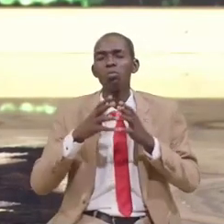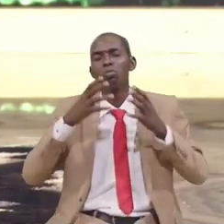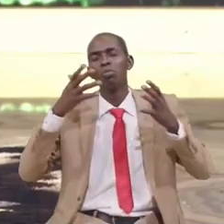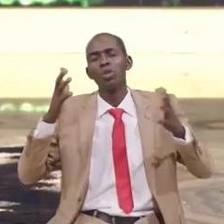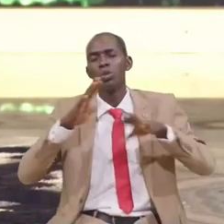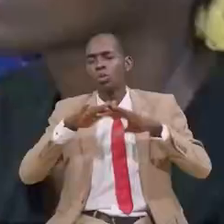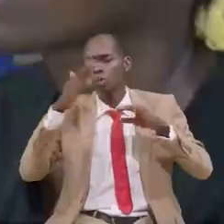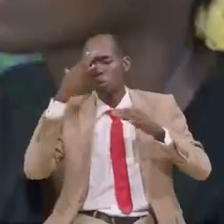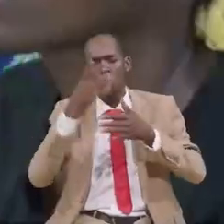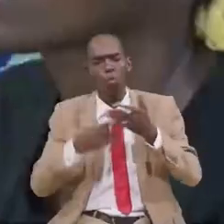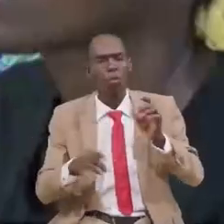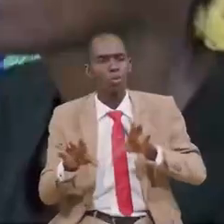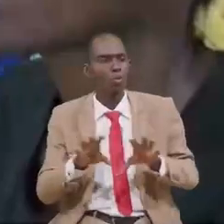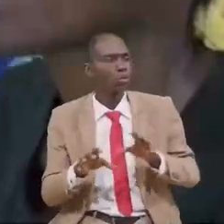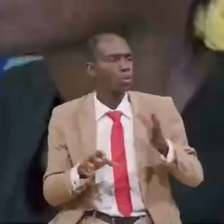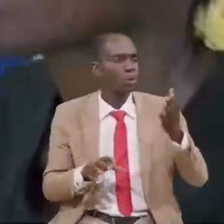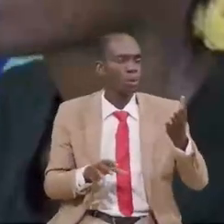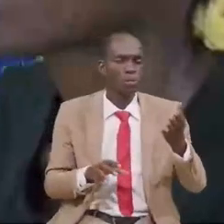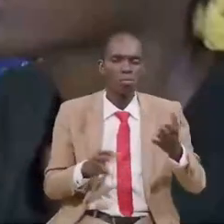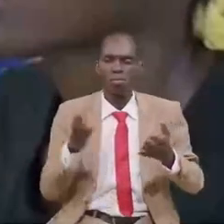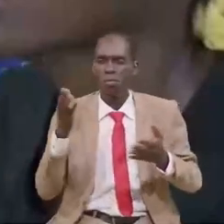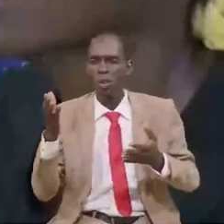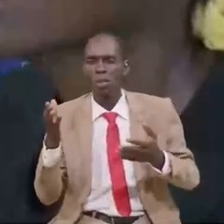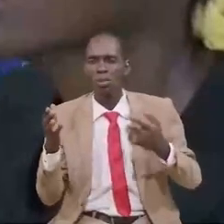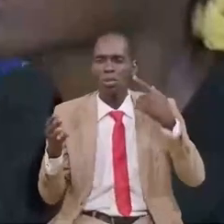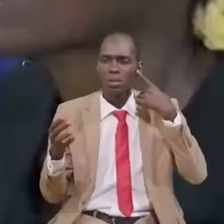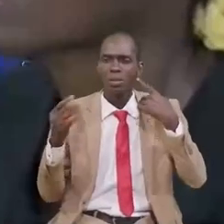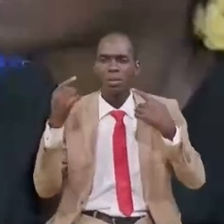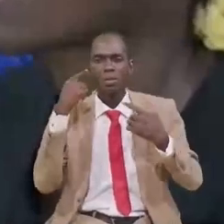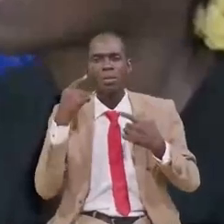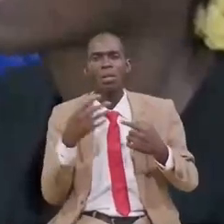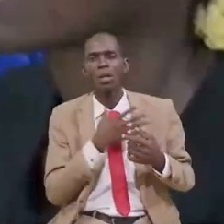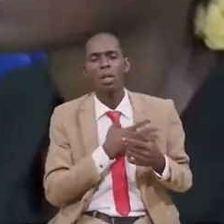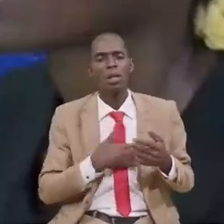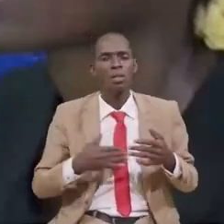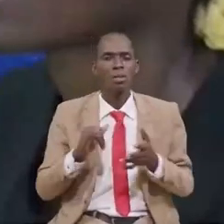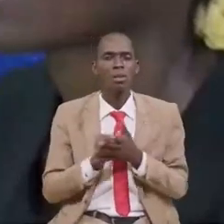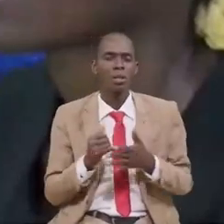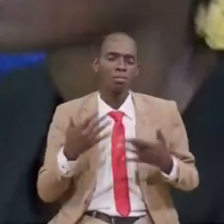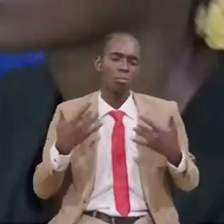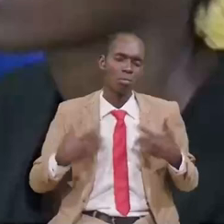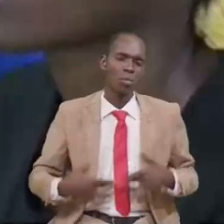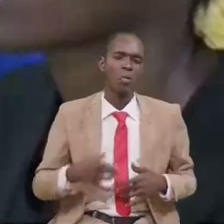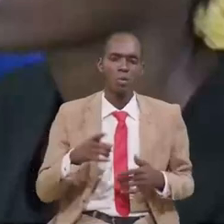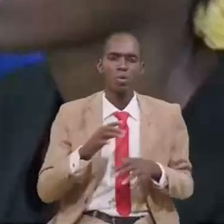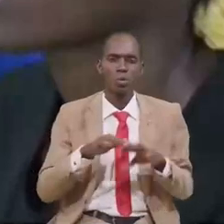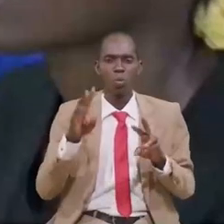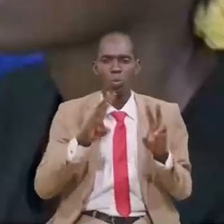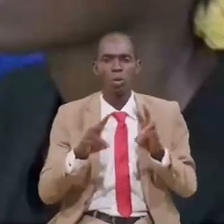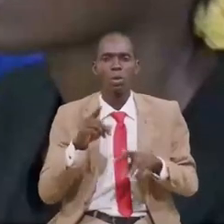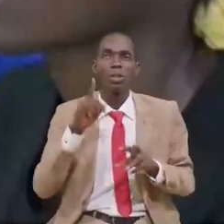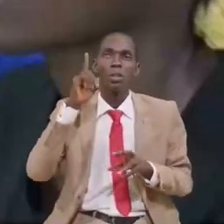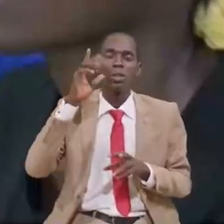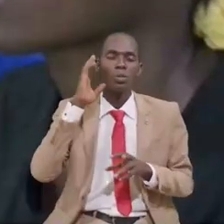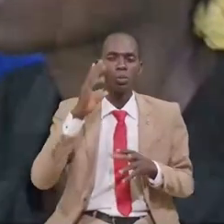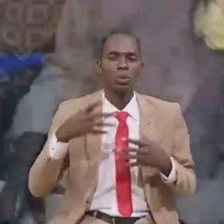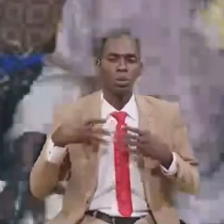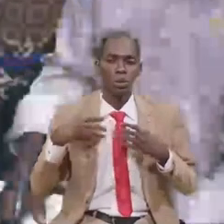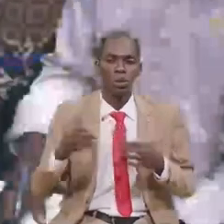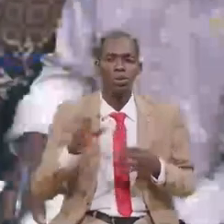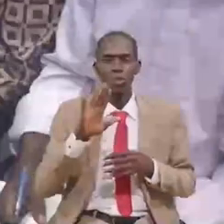écrasantes, vous ne savez pas quoi faire. Il y a la culpabilité, il y a la condamnation, il va guérir votre âme.